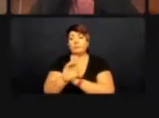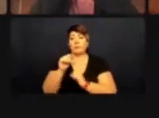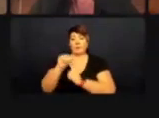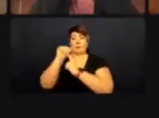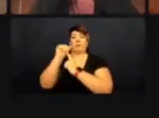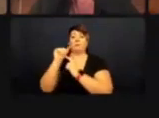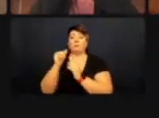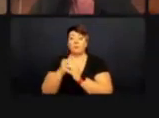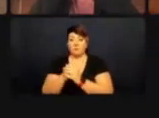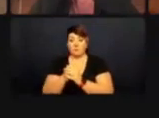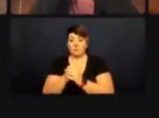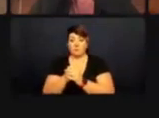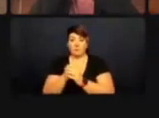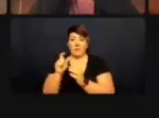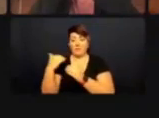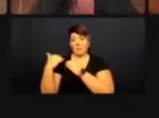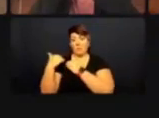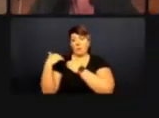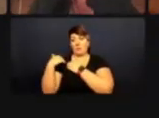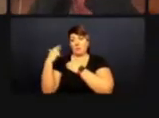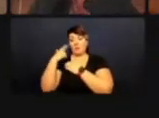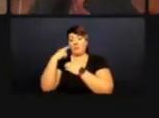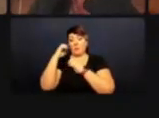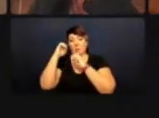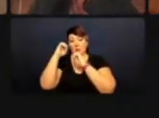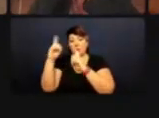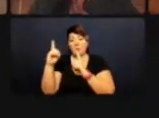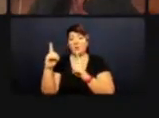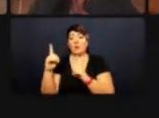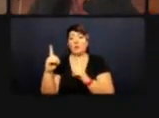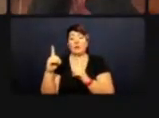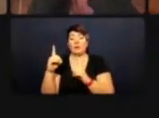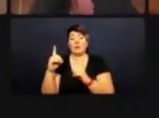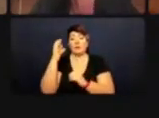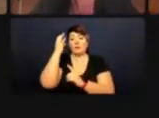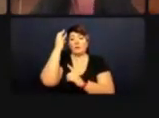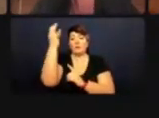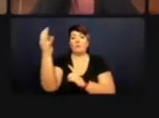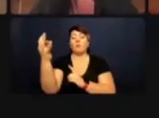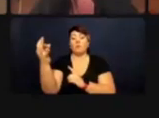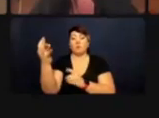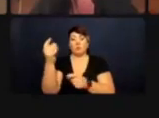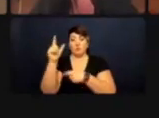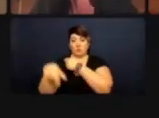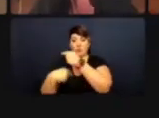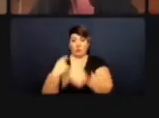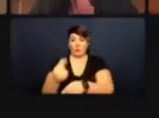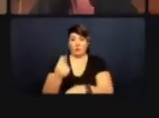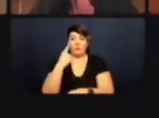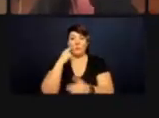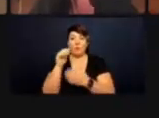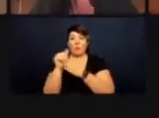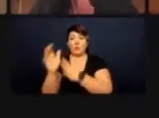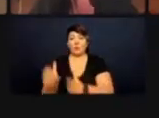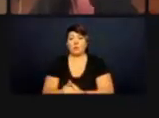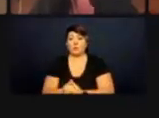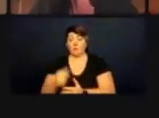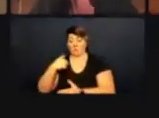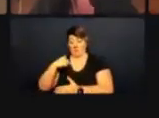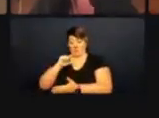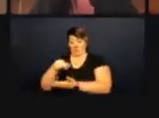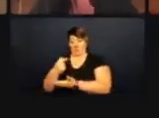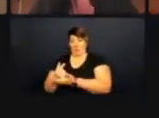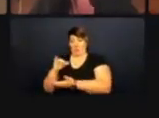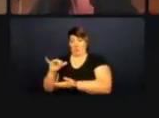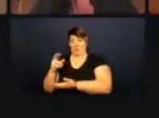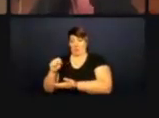shule za wanafunzi wa rangi na shule za wanafunzi weupe